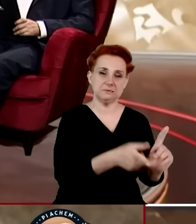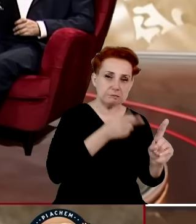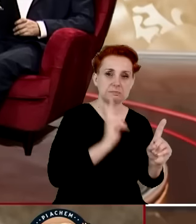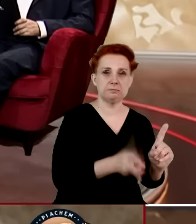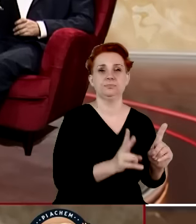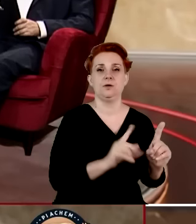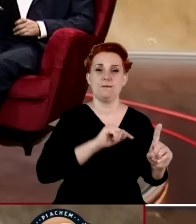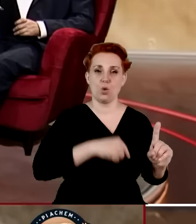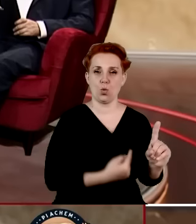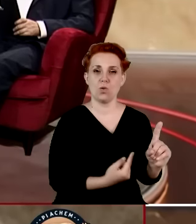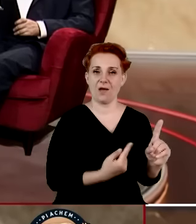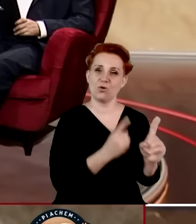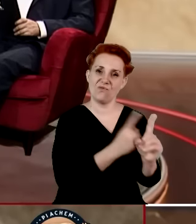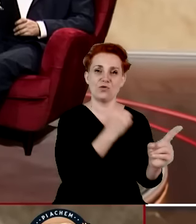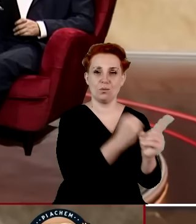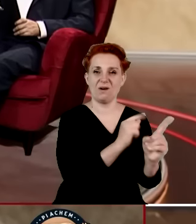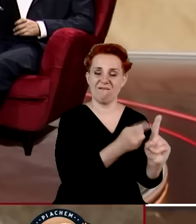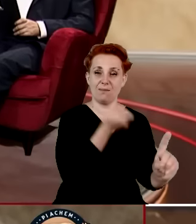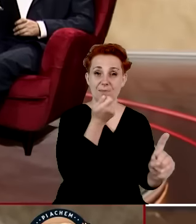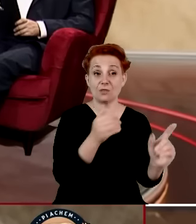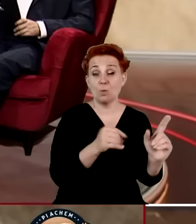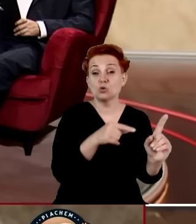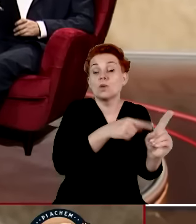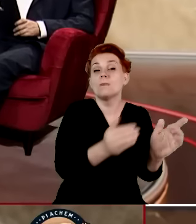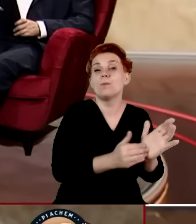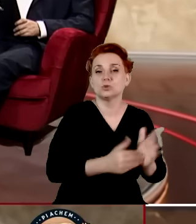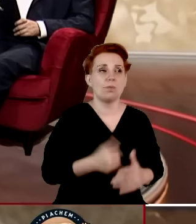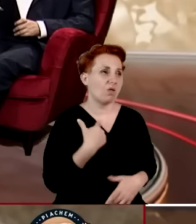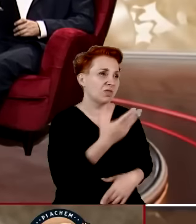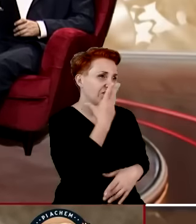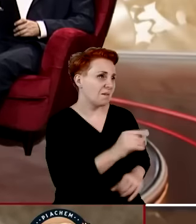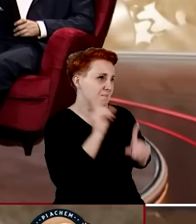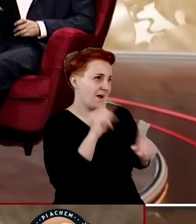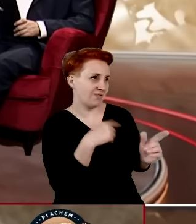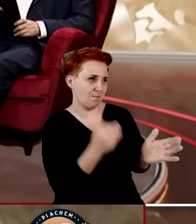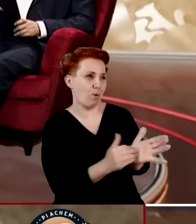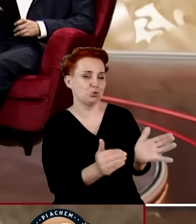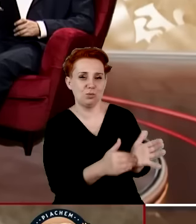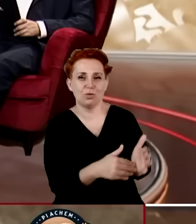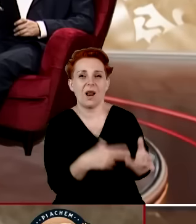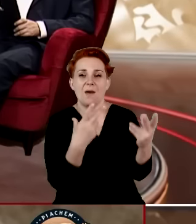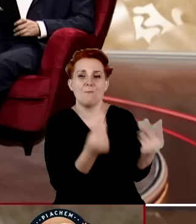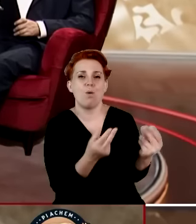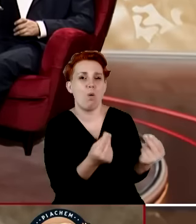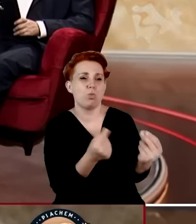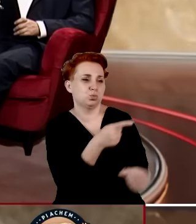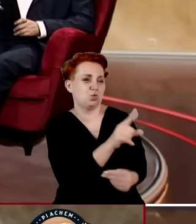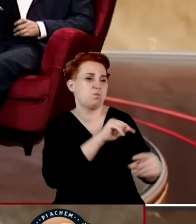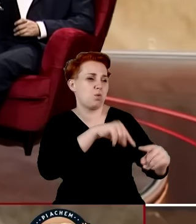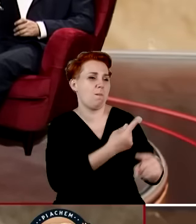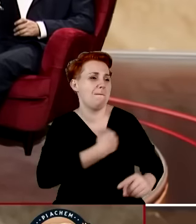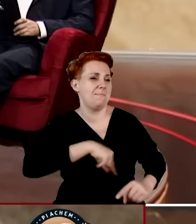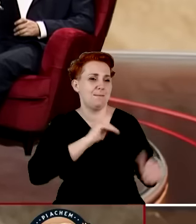ci wszyscy eksperci będą wykładać prawo polskie na bazie opinii, bo może może zmierzamy w tę stronę, że będzie nowy system